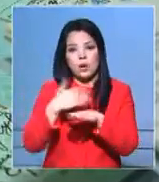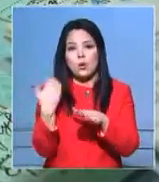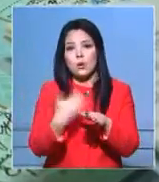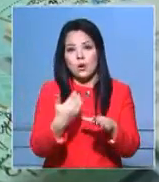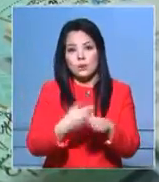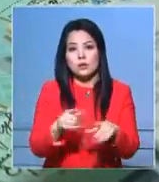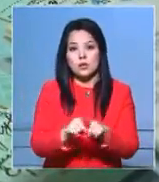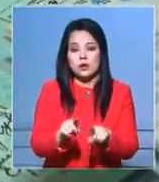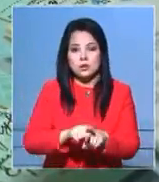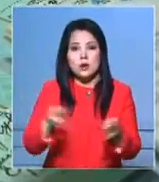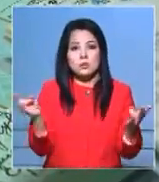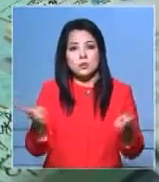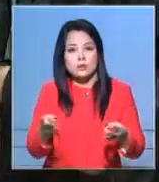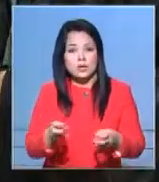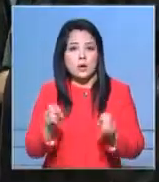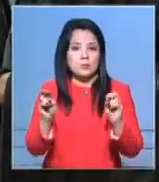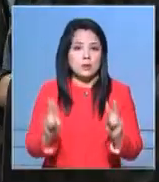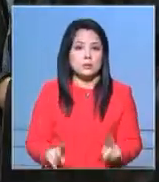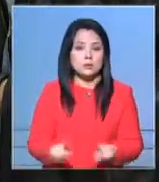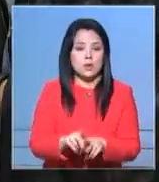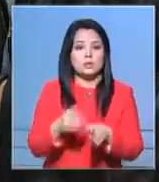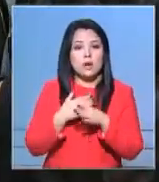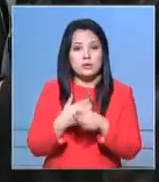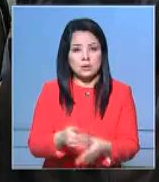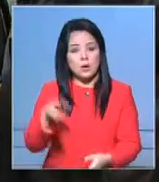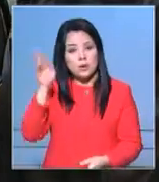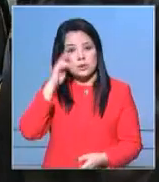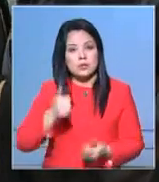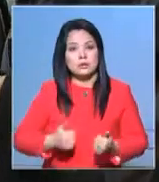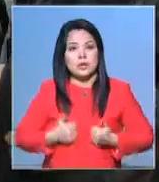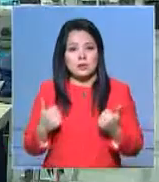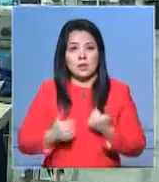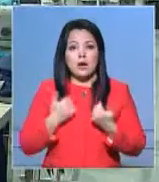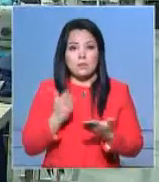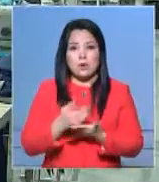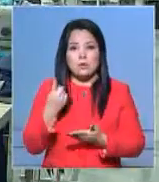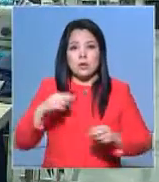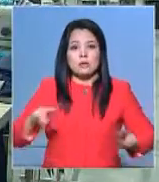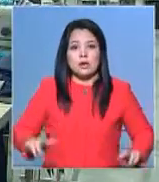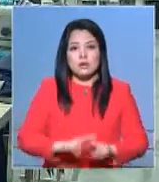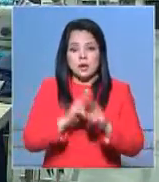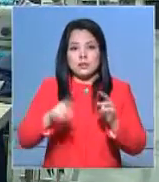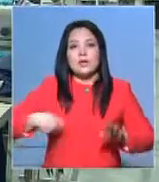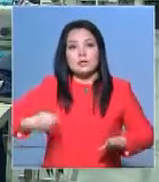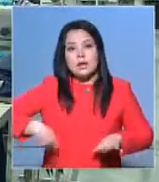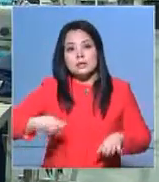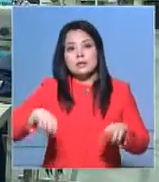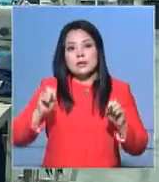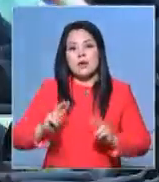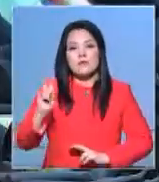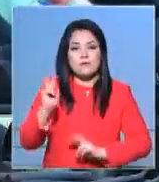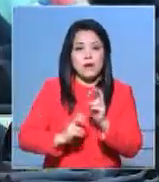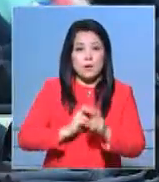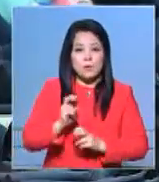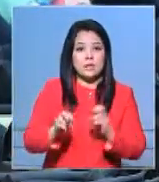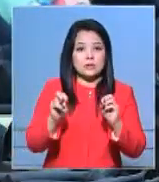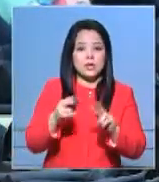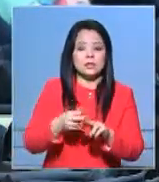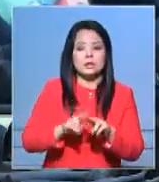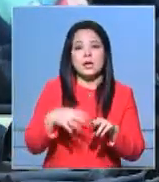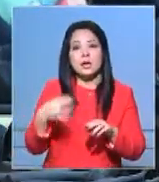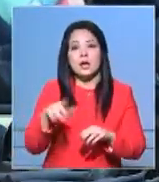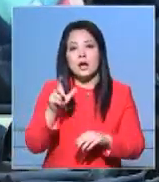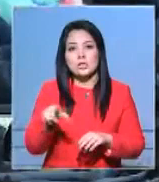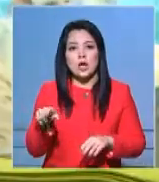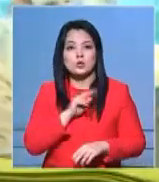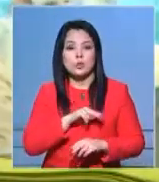арқасында қажетті мамандықтарды аса құлшыныспен игерген. Бір ғана Астанадағы жаңа тігін фабрикасының өзіне 40 адам жұмысқа орналасты.